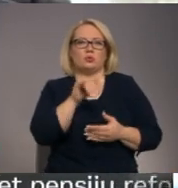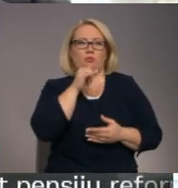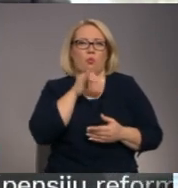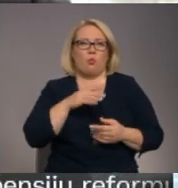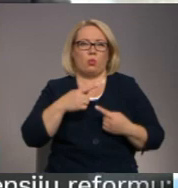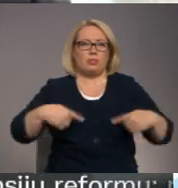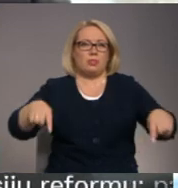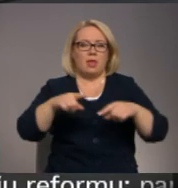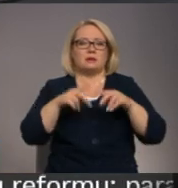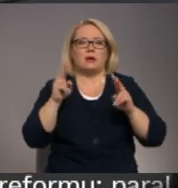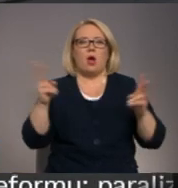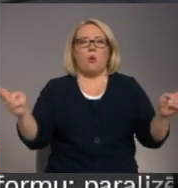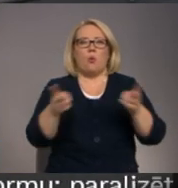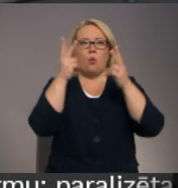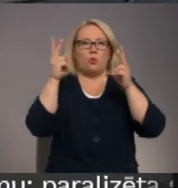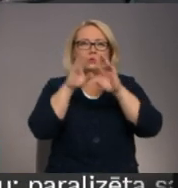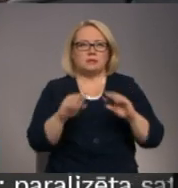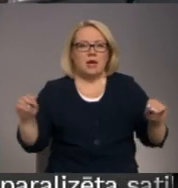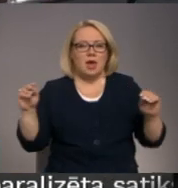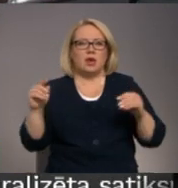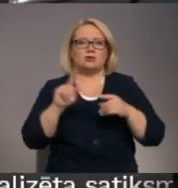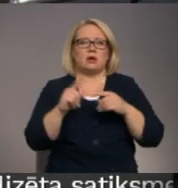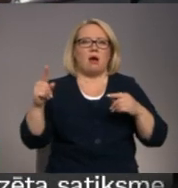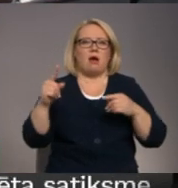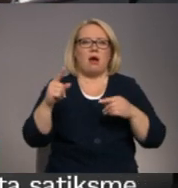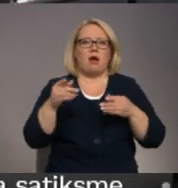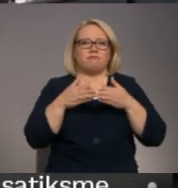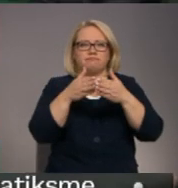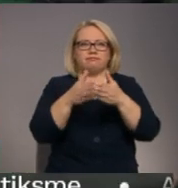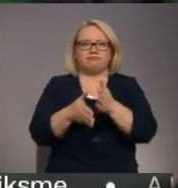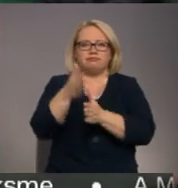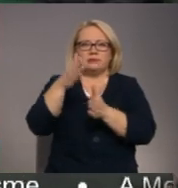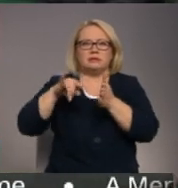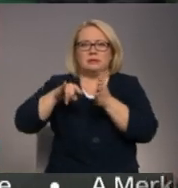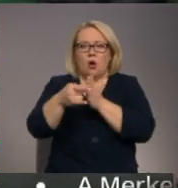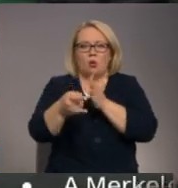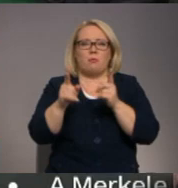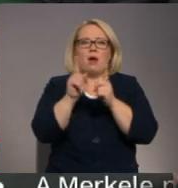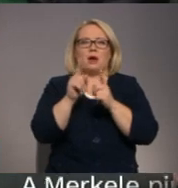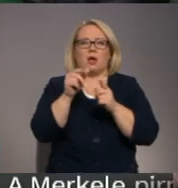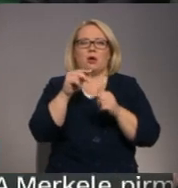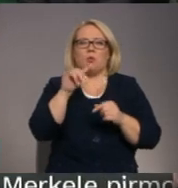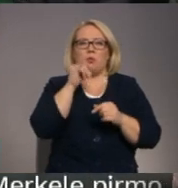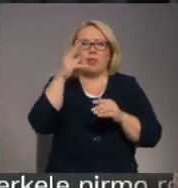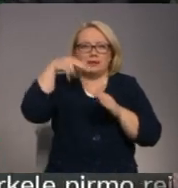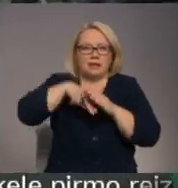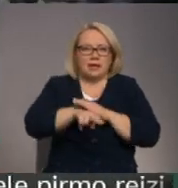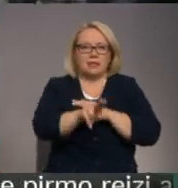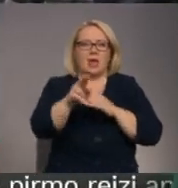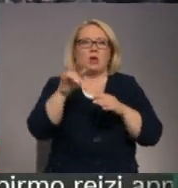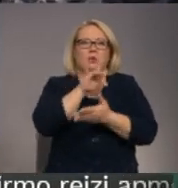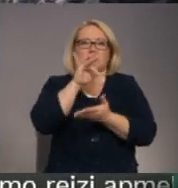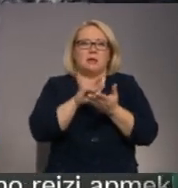kā ugundzēš, kā bortā aizdara caurumus, aizgājām uz ūdens līdēja centru. Apskatījāmies to basēnu,